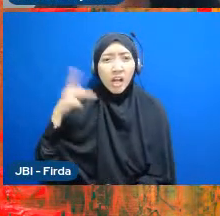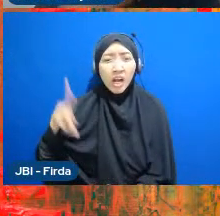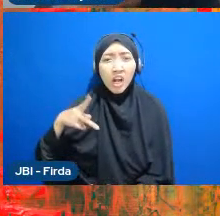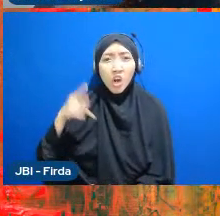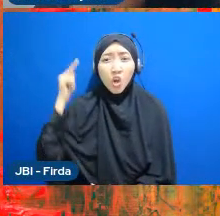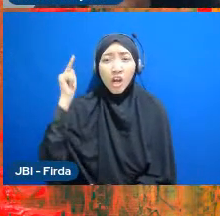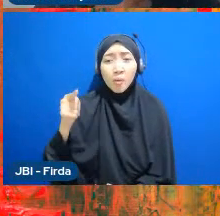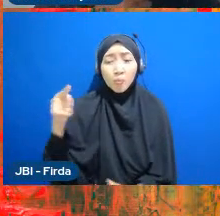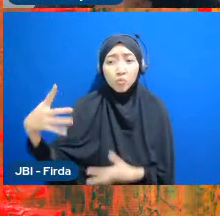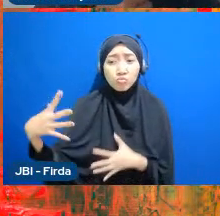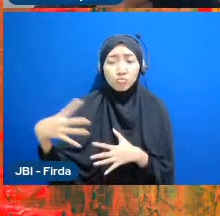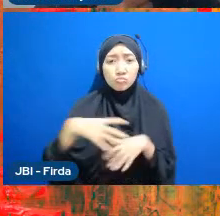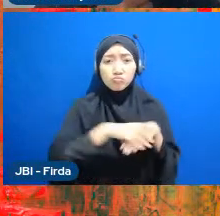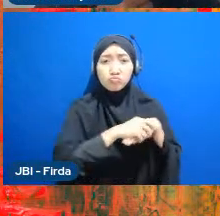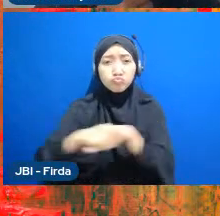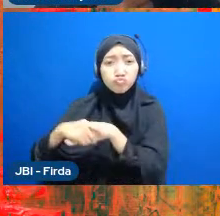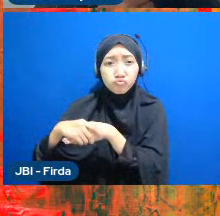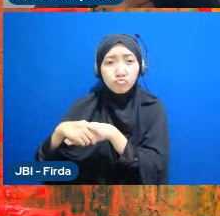kamu mengambil